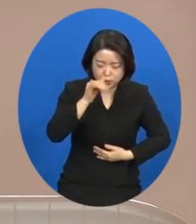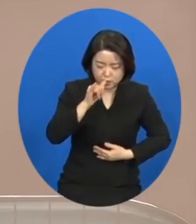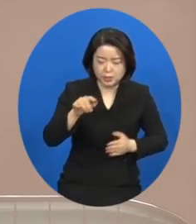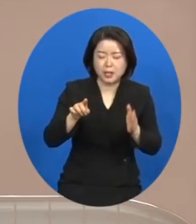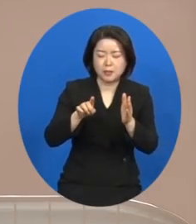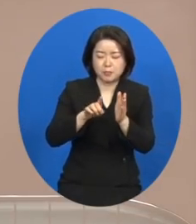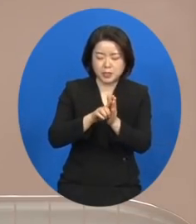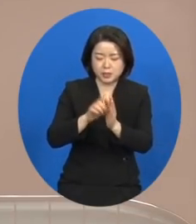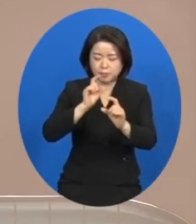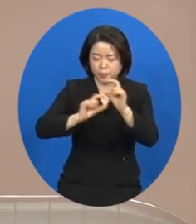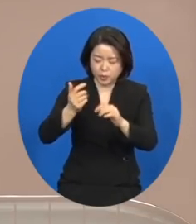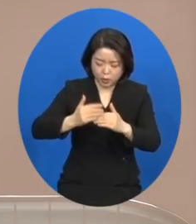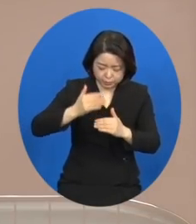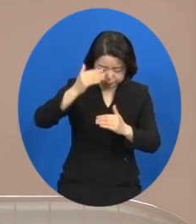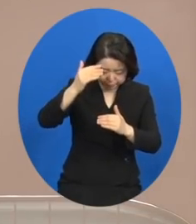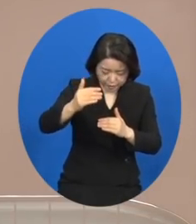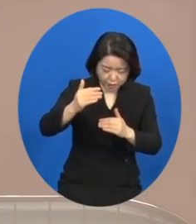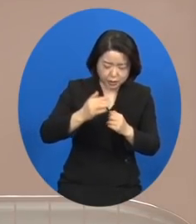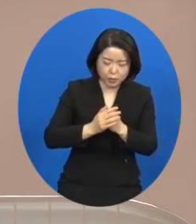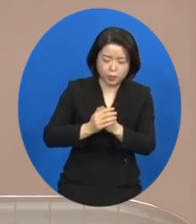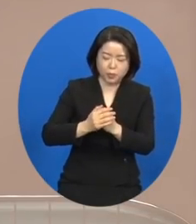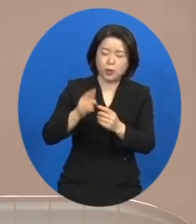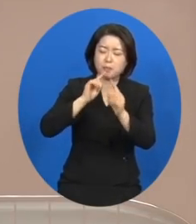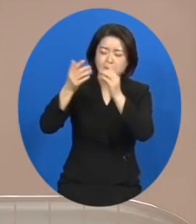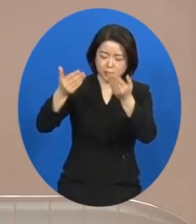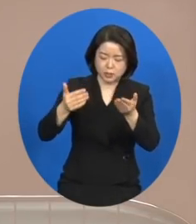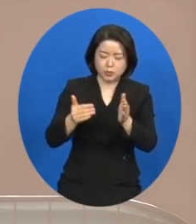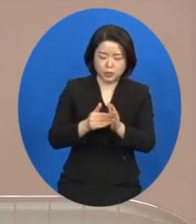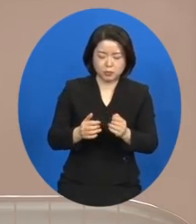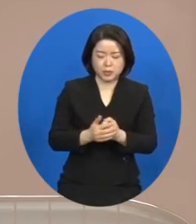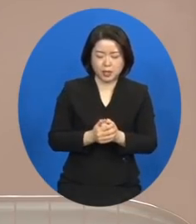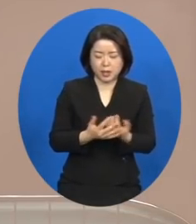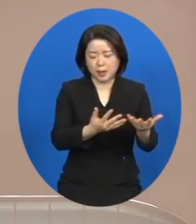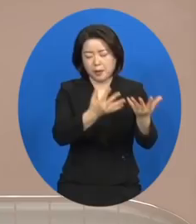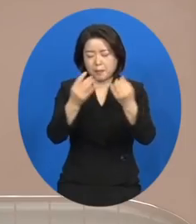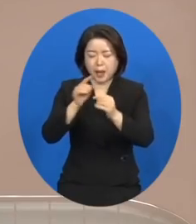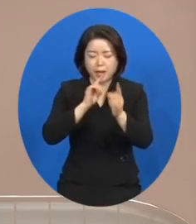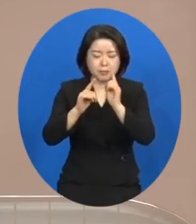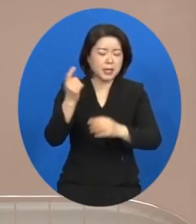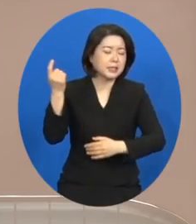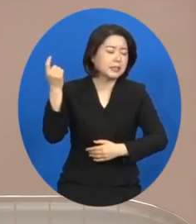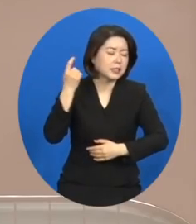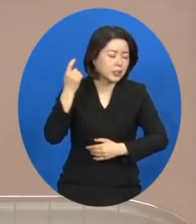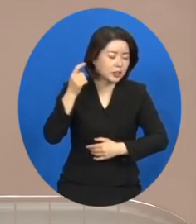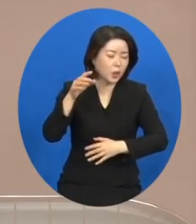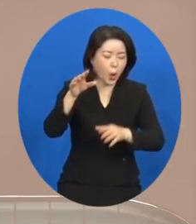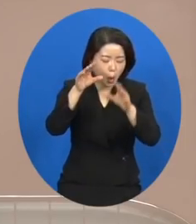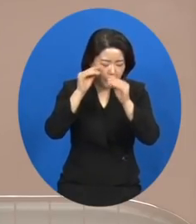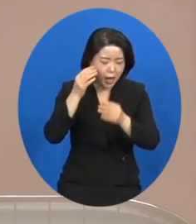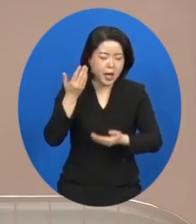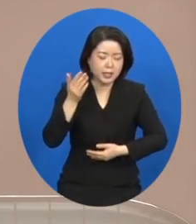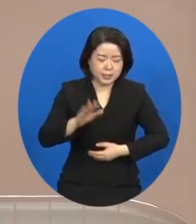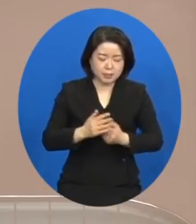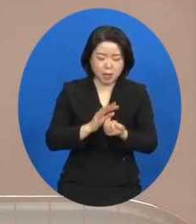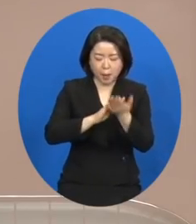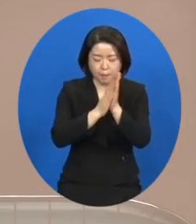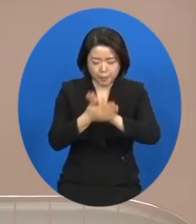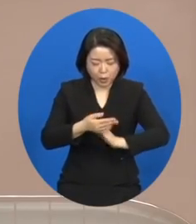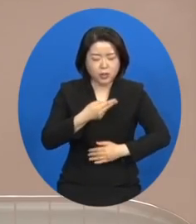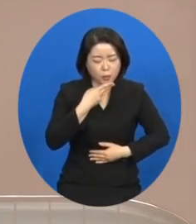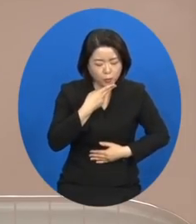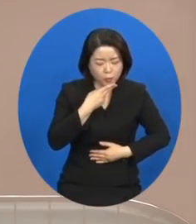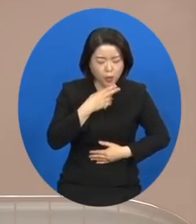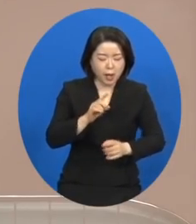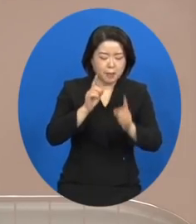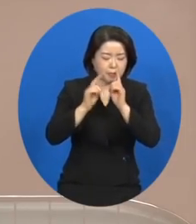믿음으로 나아가라고 우리에게 도전하십니다. 주여 하나님, 우리가 수많은 말씀을 들었지만 변화되지 못하고 또한 그 말씀을